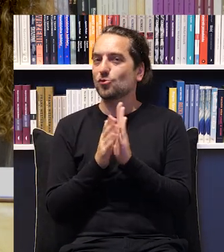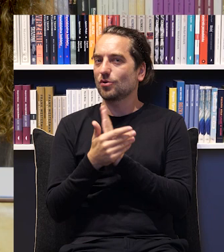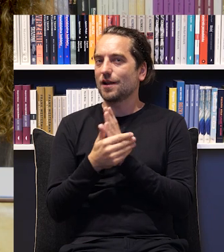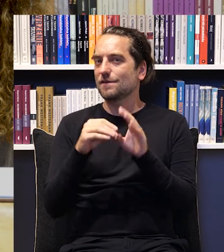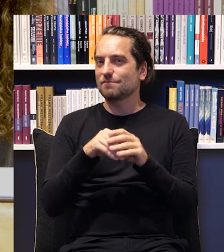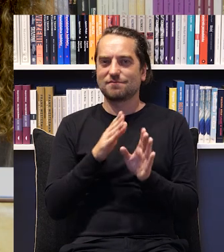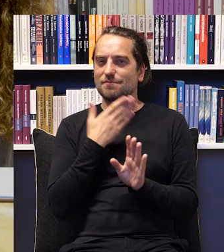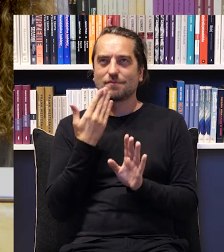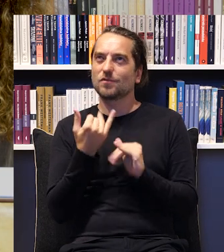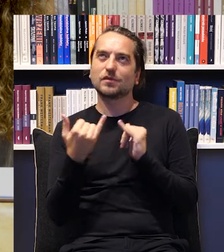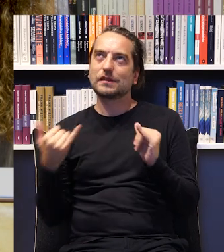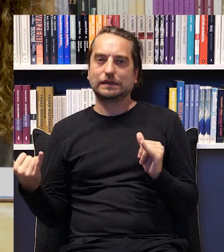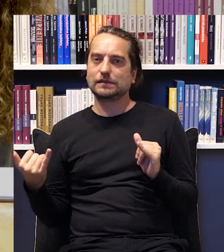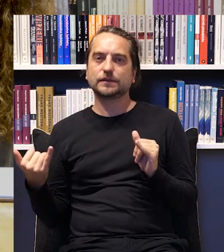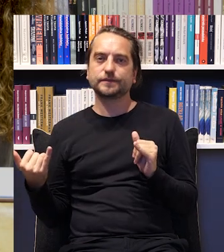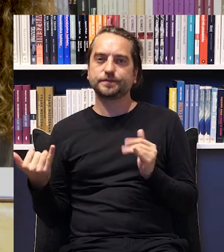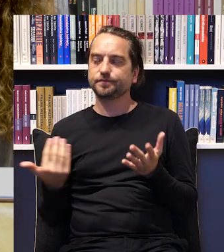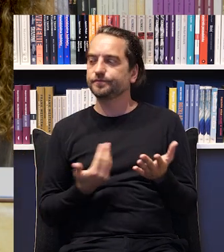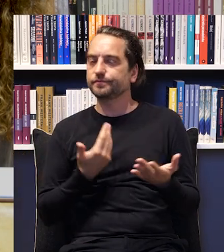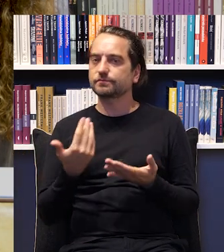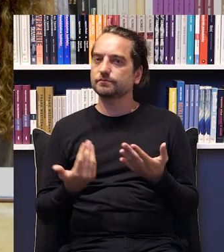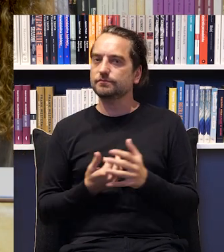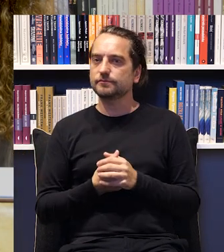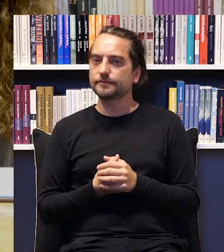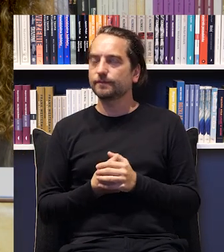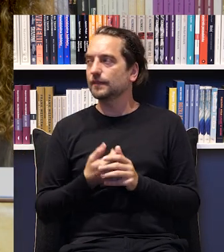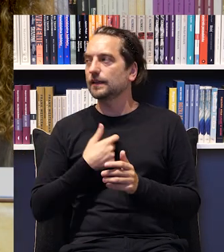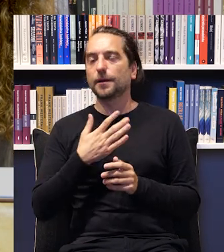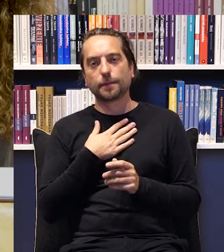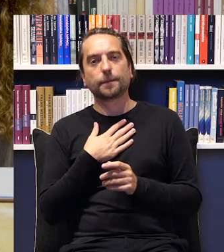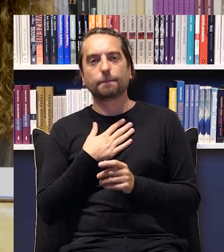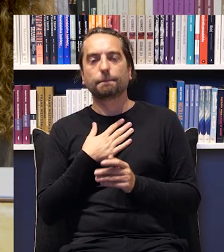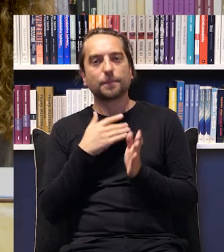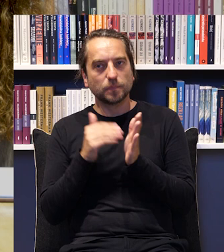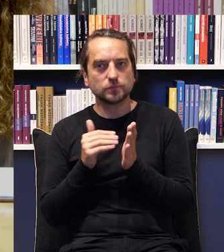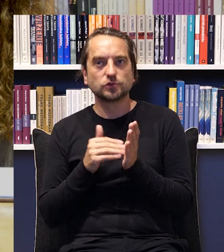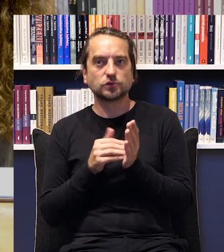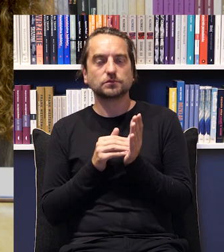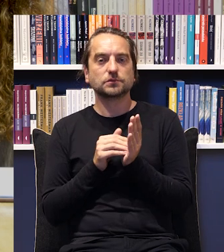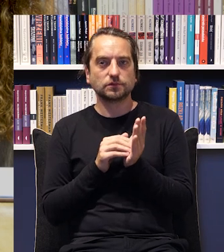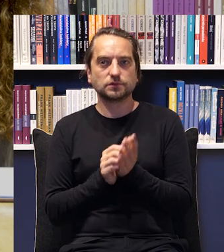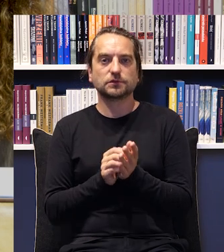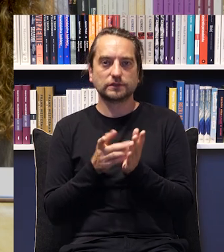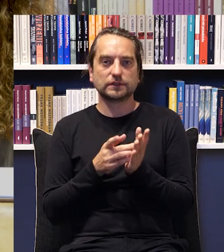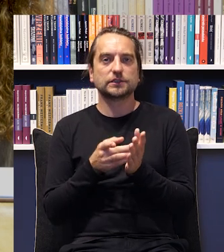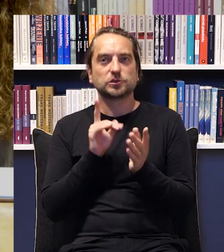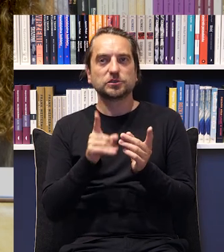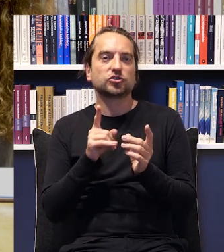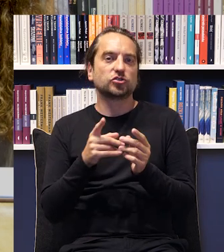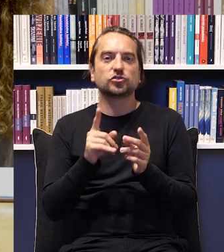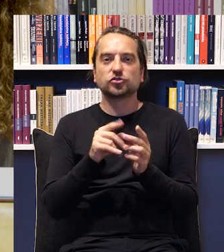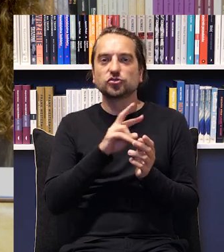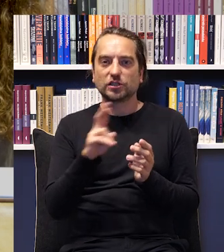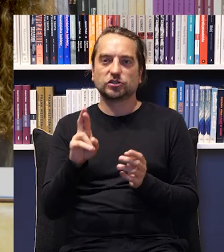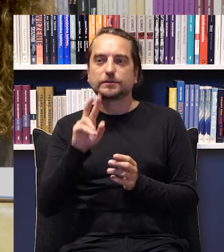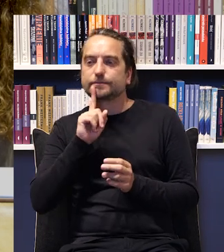jednak coś innego i no ja mam jakąś bardzo dużą potrzebę właśnie jednak, żeby rzeczy były jakoś